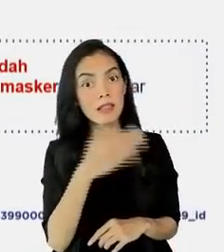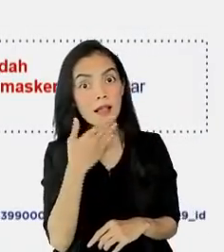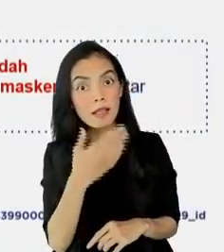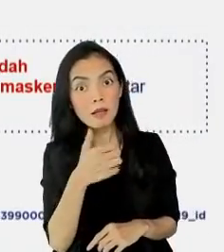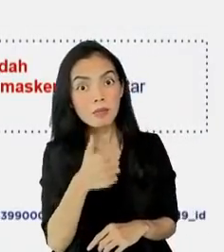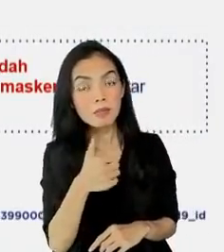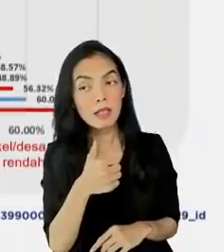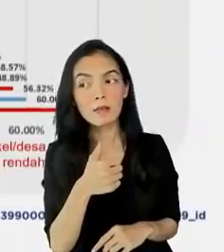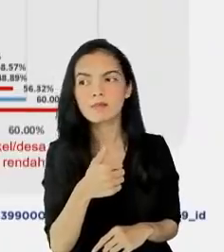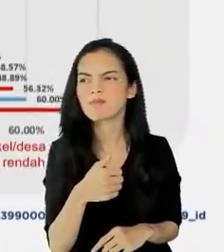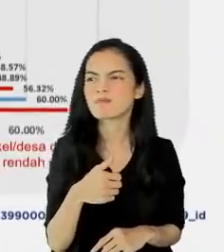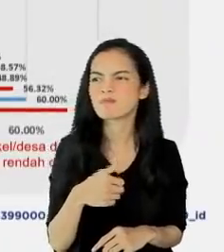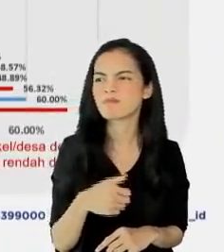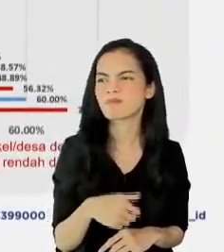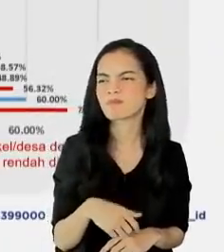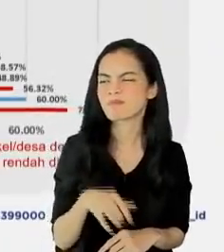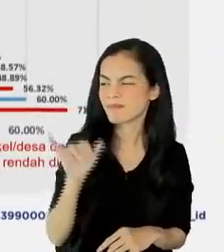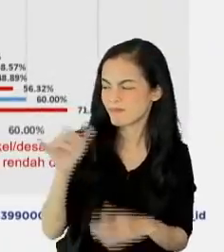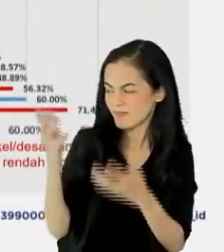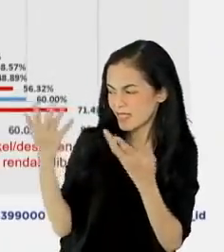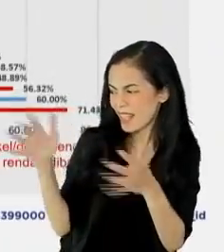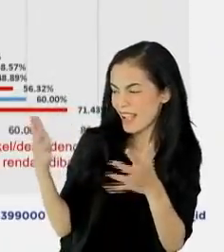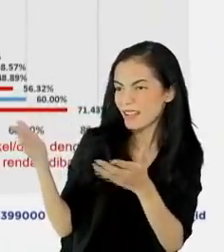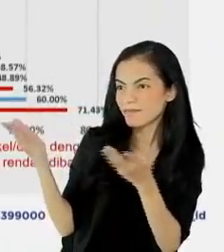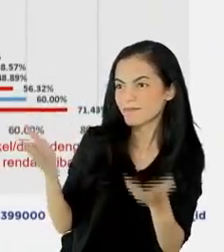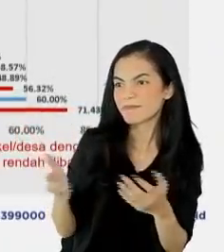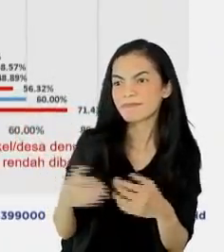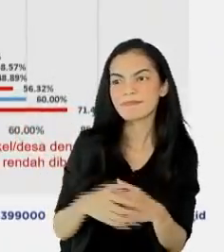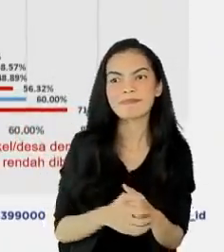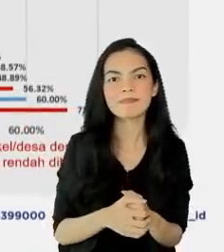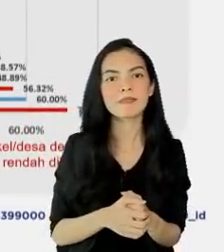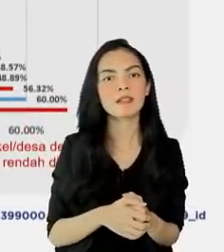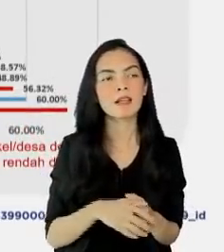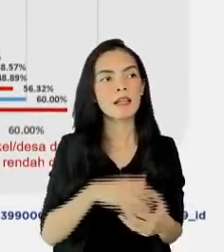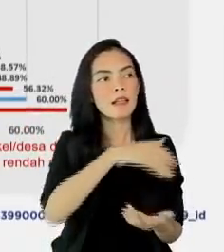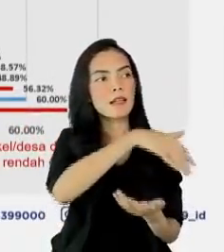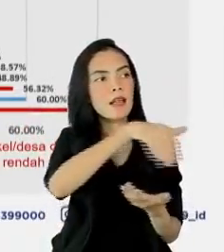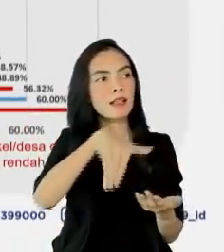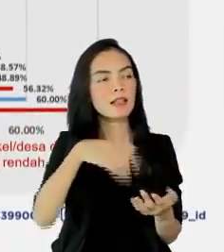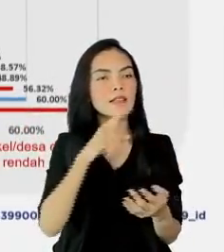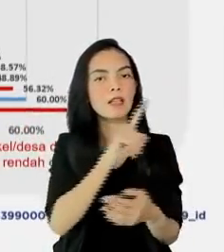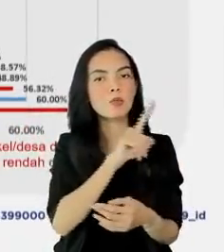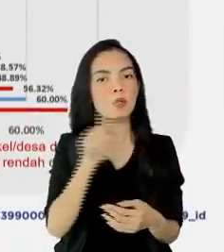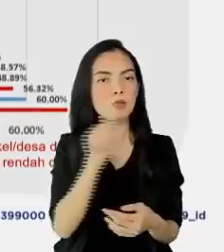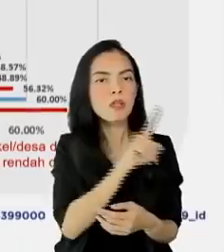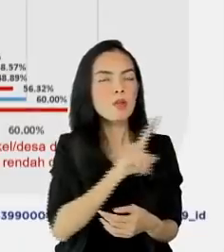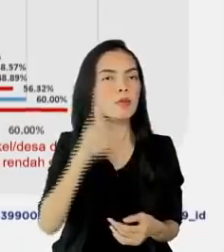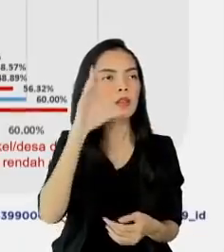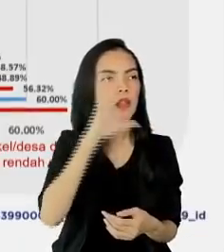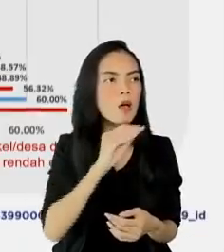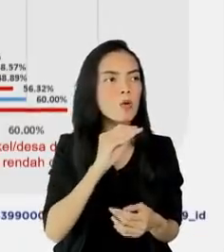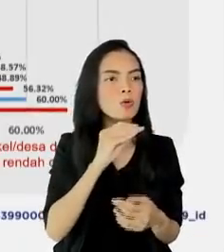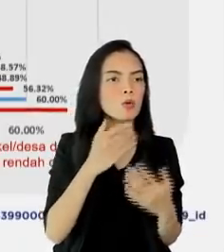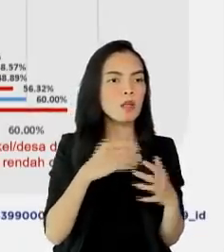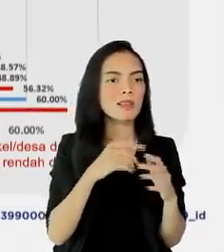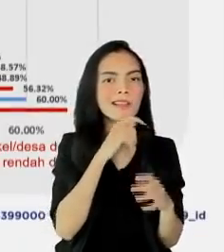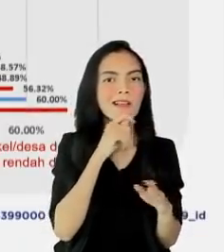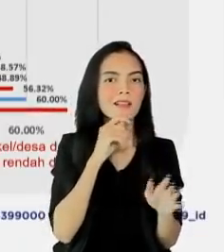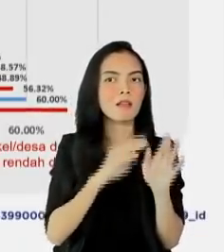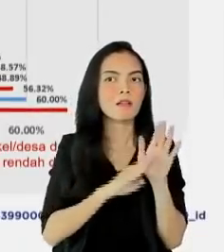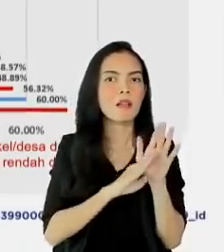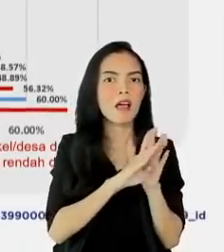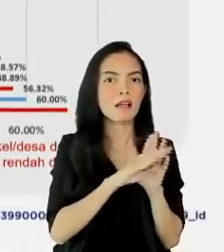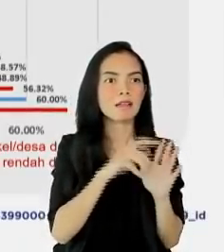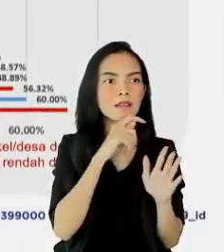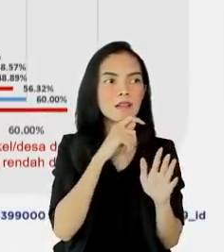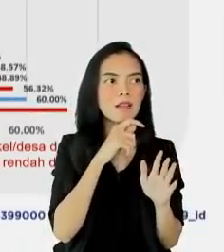Dewi, boleh. ya. Biasa, saya kan Gimana, Dokter penasaran. Lola? Waktu kita punya data tiap minggu kita tahu, apalagi waktu tiap minggu kemudian naik gitu ya, yang